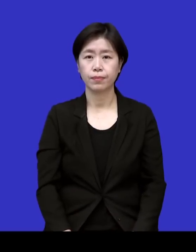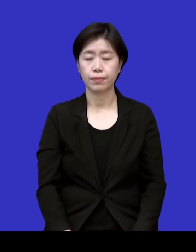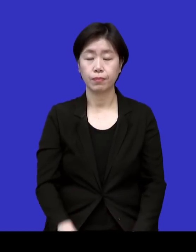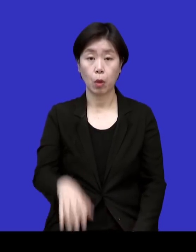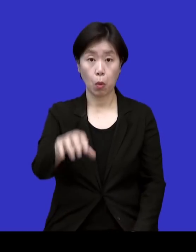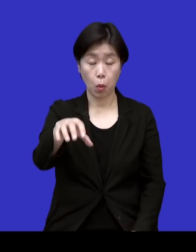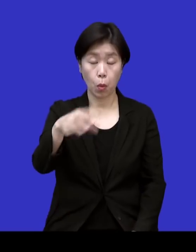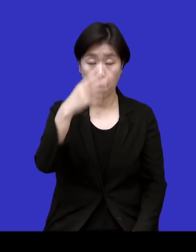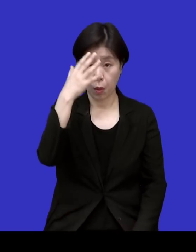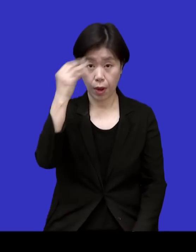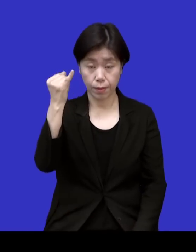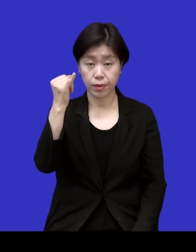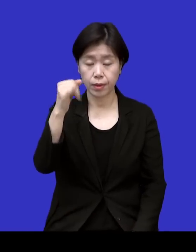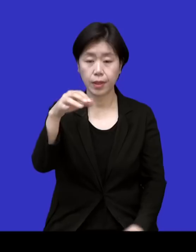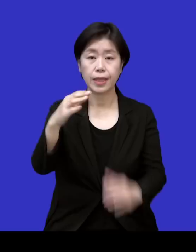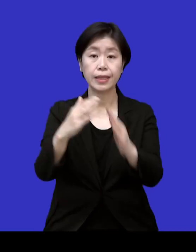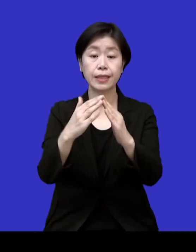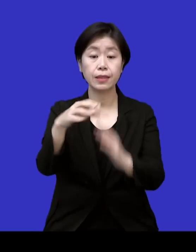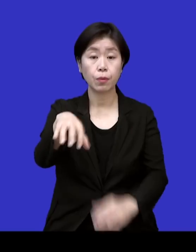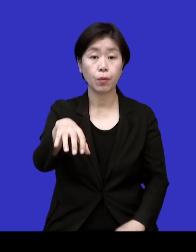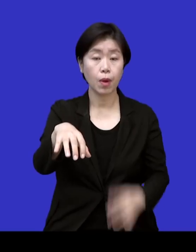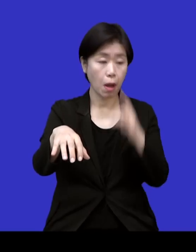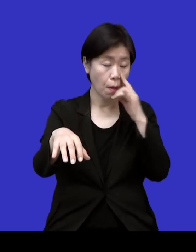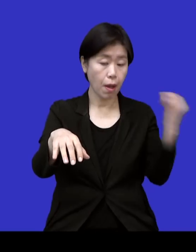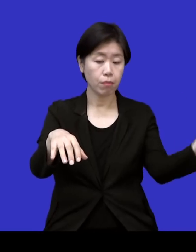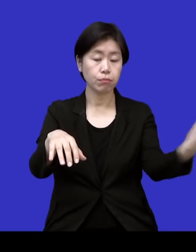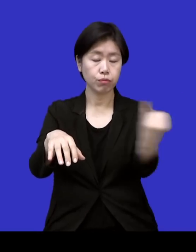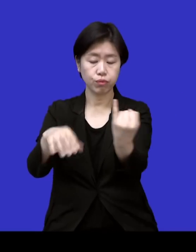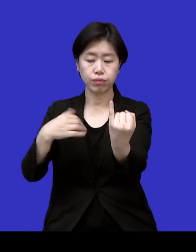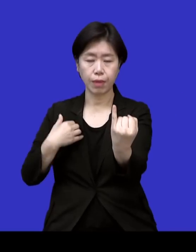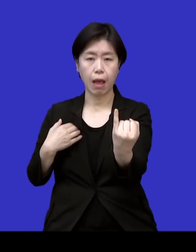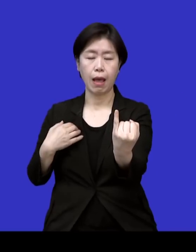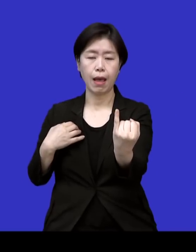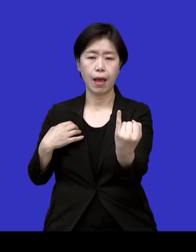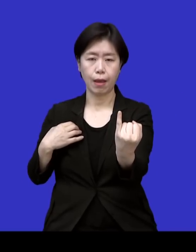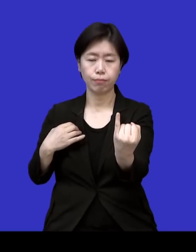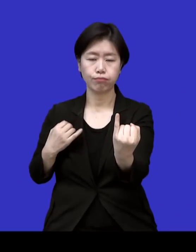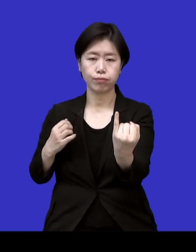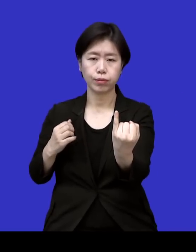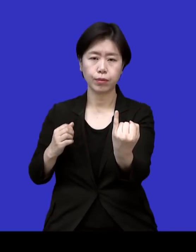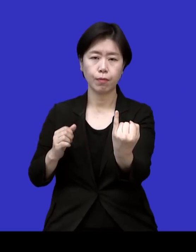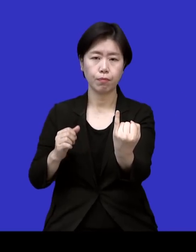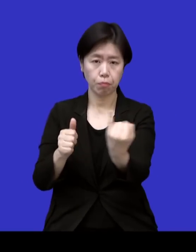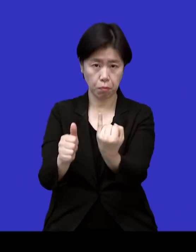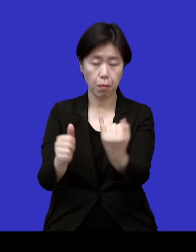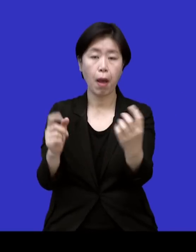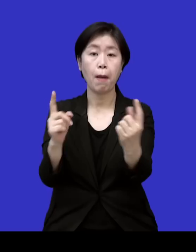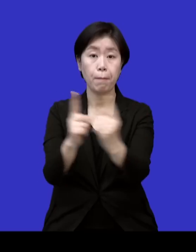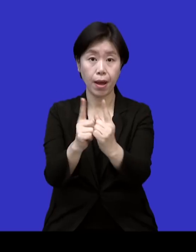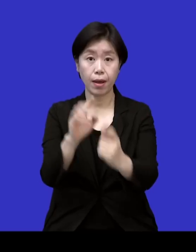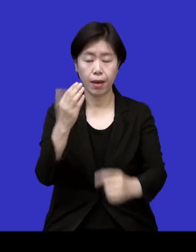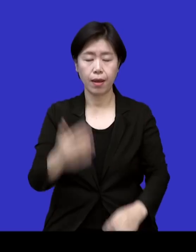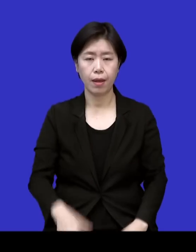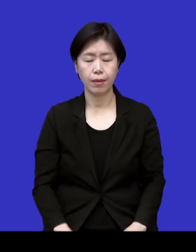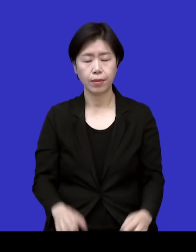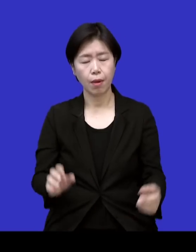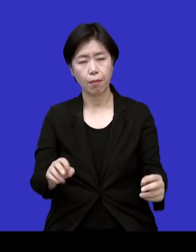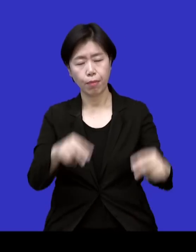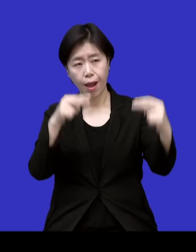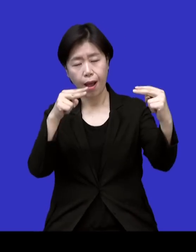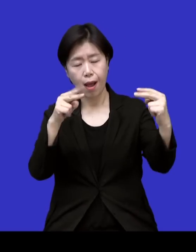저희를 누군가가 데리고 갔었던 것 같아요. 네네. 근데 저는 이제 엄마를 보면 반갑거나